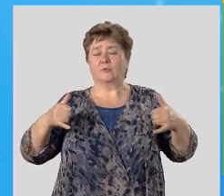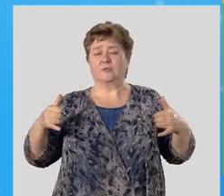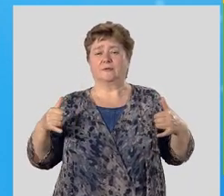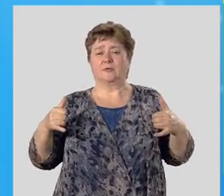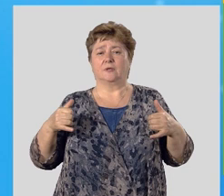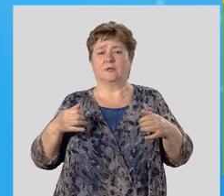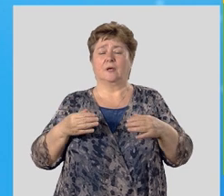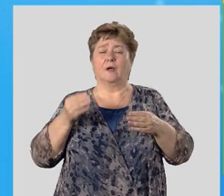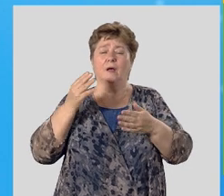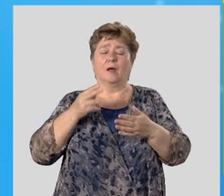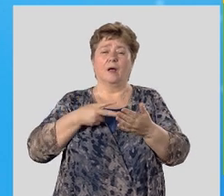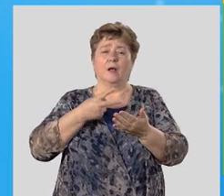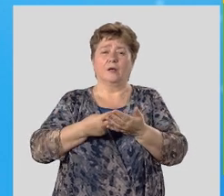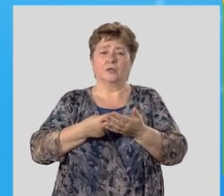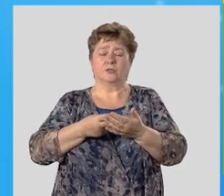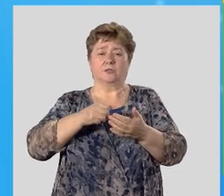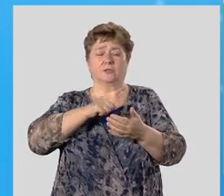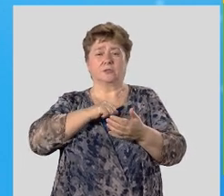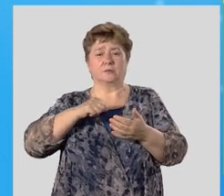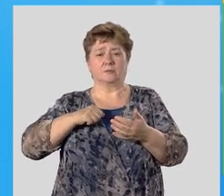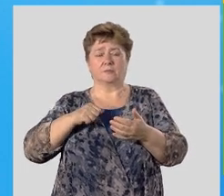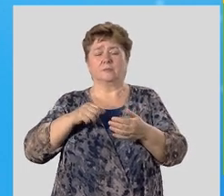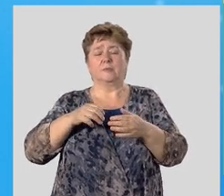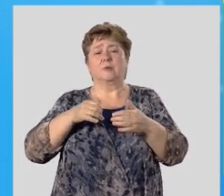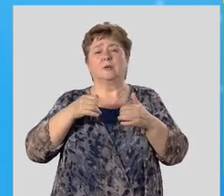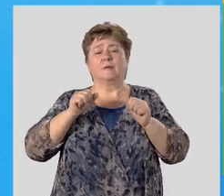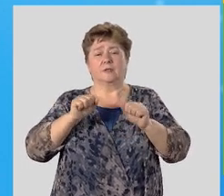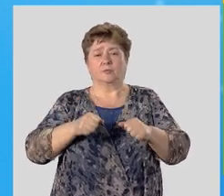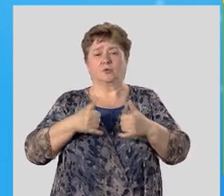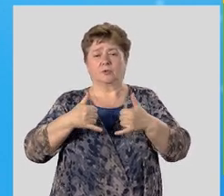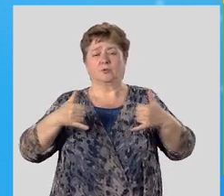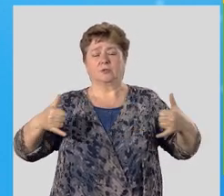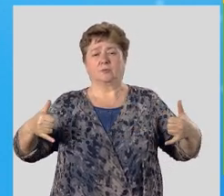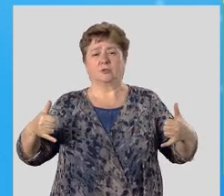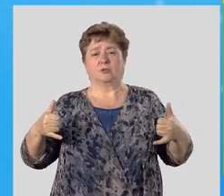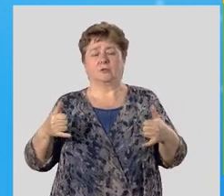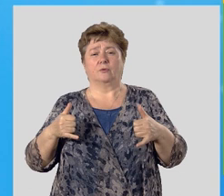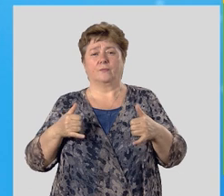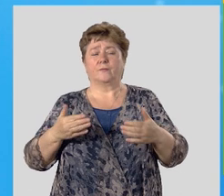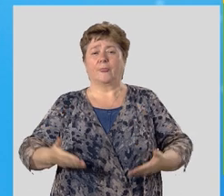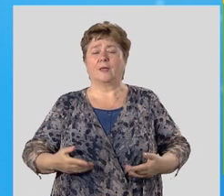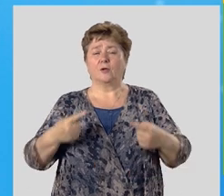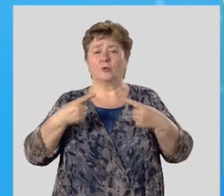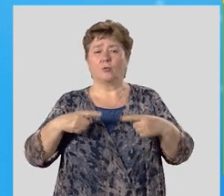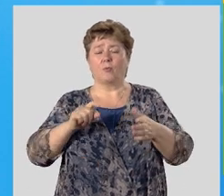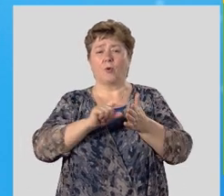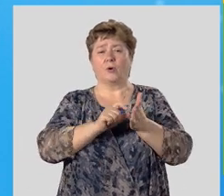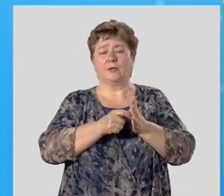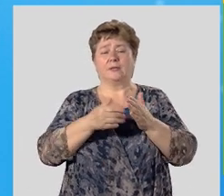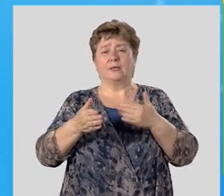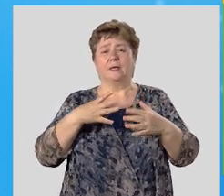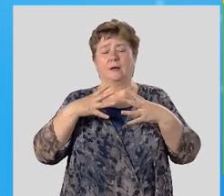Самовоспроизведение лежит в основе способности к размножению. Жизнь любой клетки